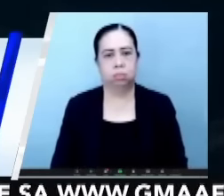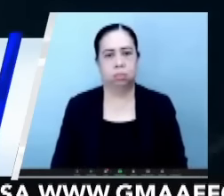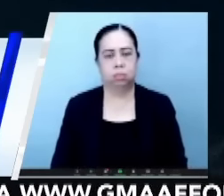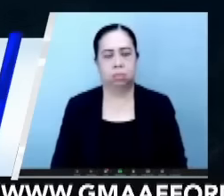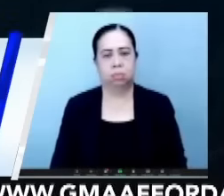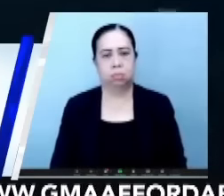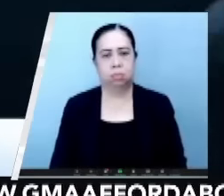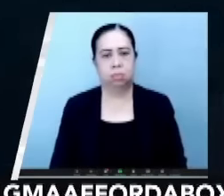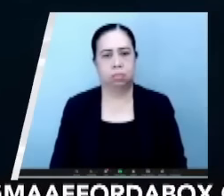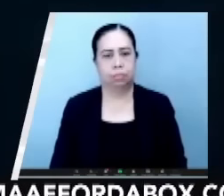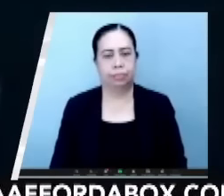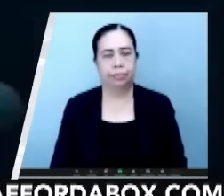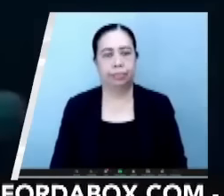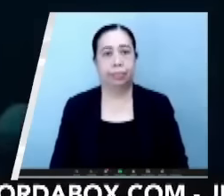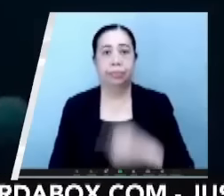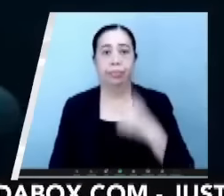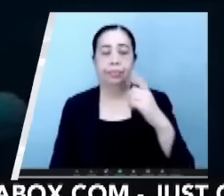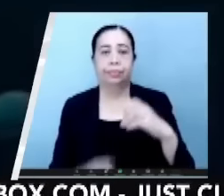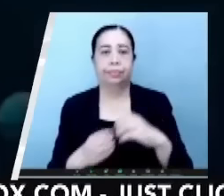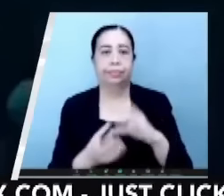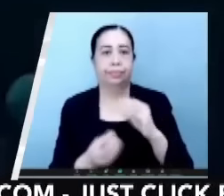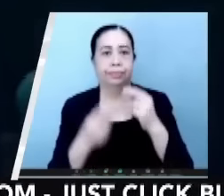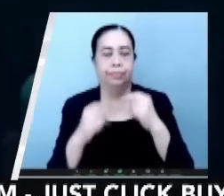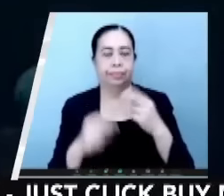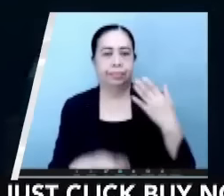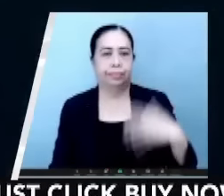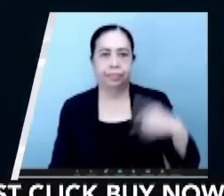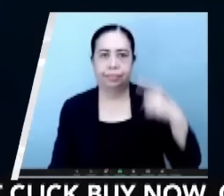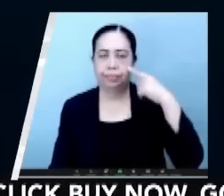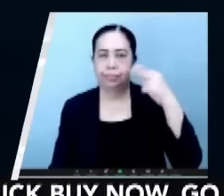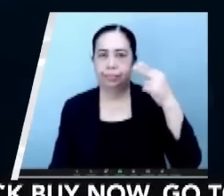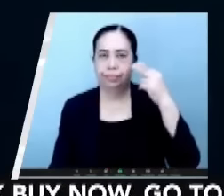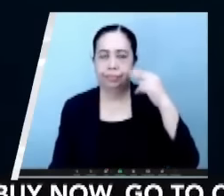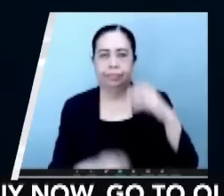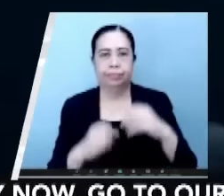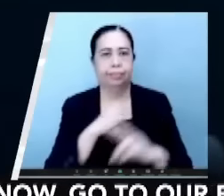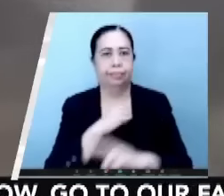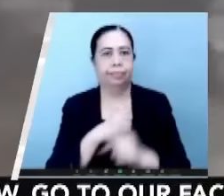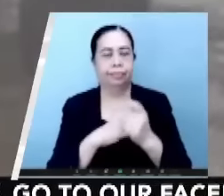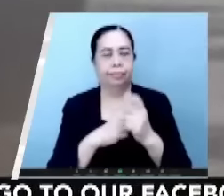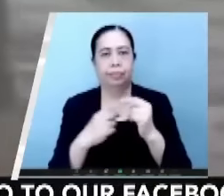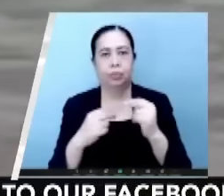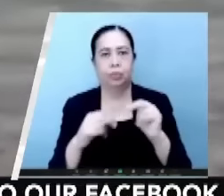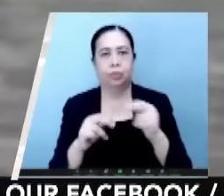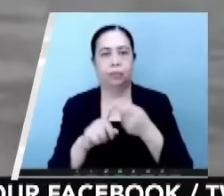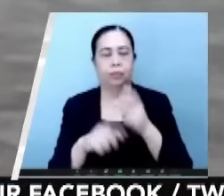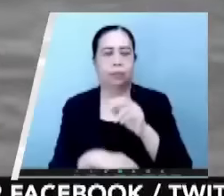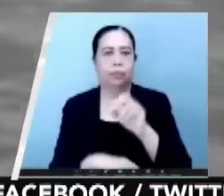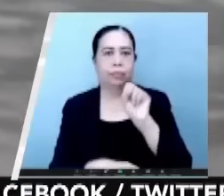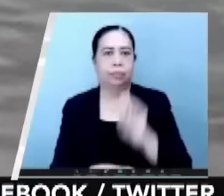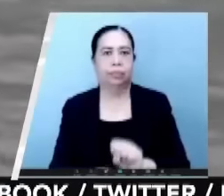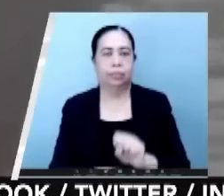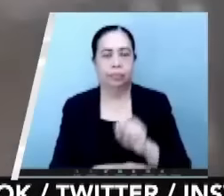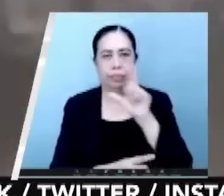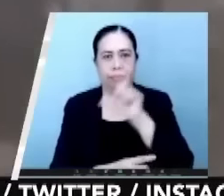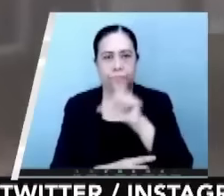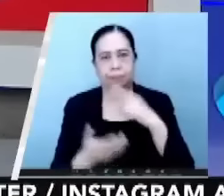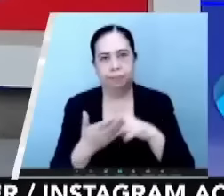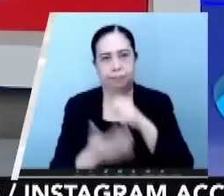Para sa GMA Integrated News, Paul Hernandez ng GMA Regional TV Balitang Southern Tagalog, nakatutok 24